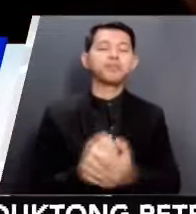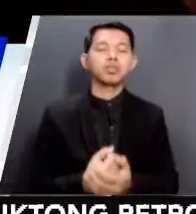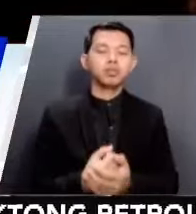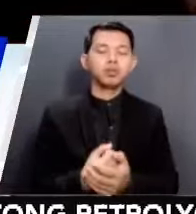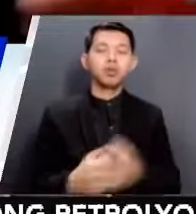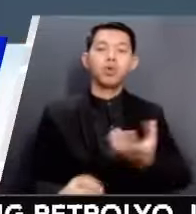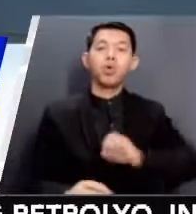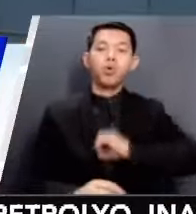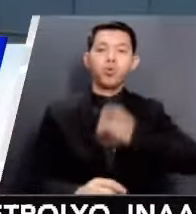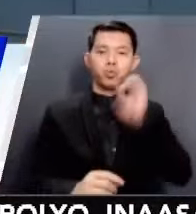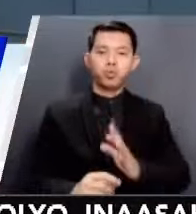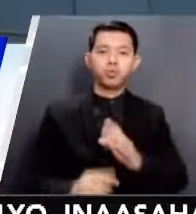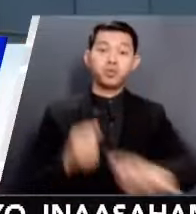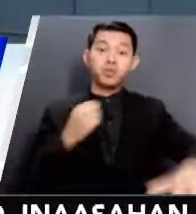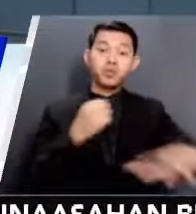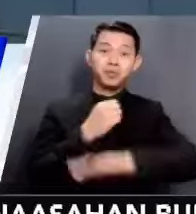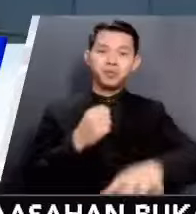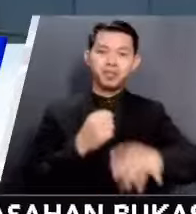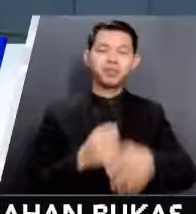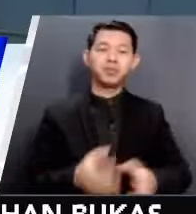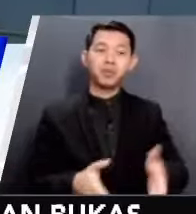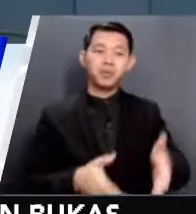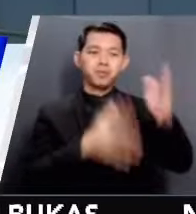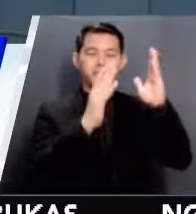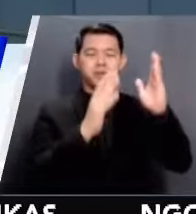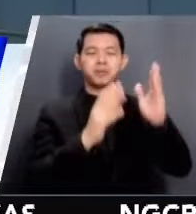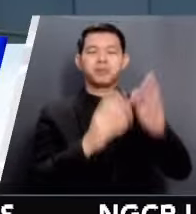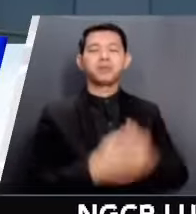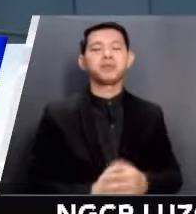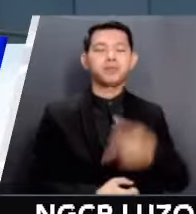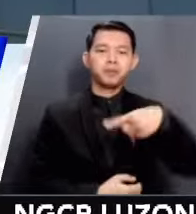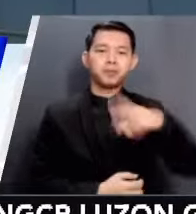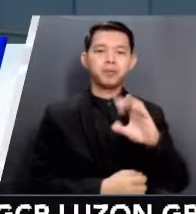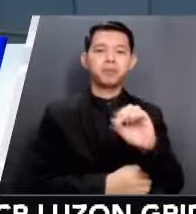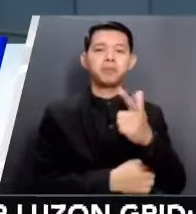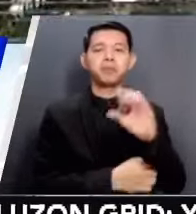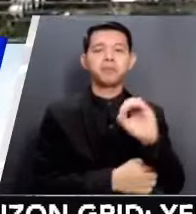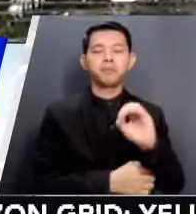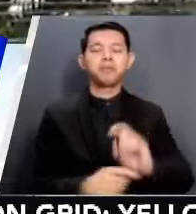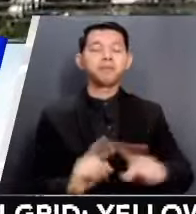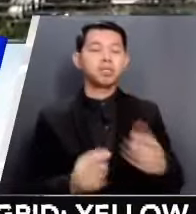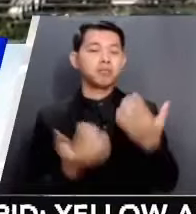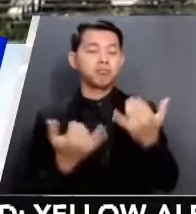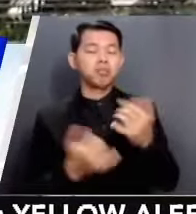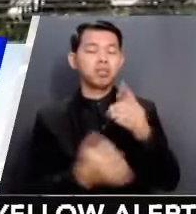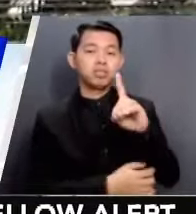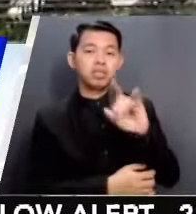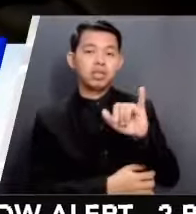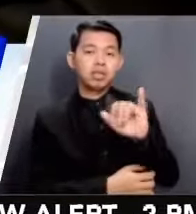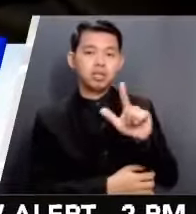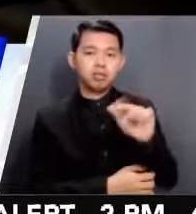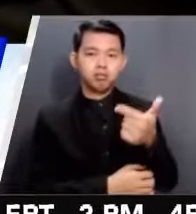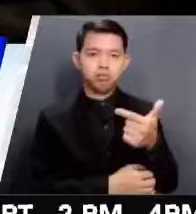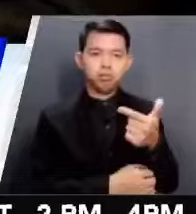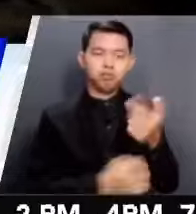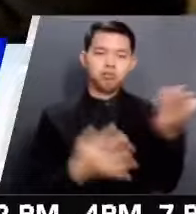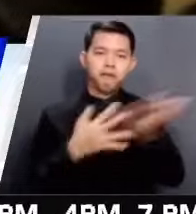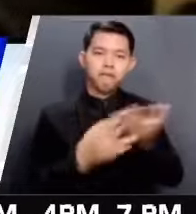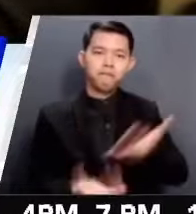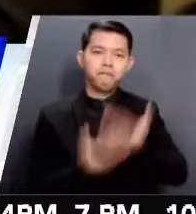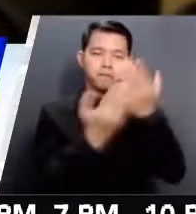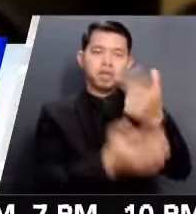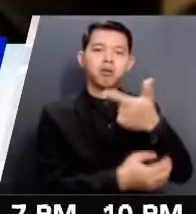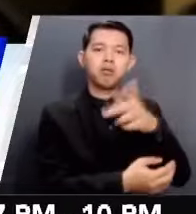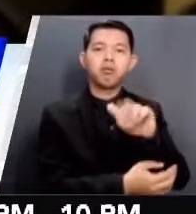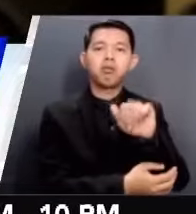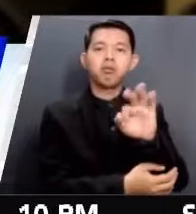raid na Pogo nitong may 24 inireklamo ng DG sigon ng graft o katiwalian sa ombudsman dahil sa pagbibigay ni